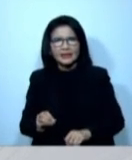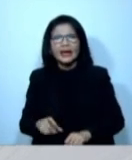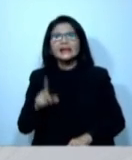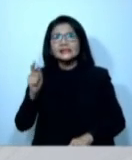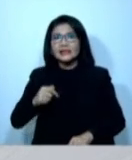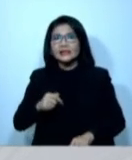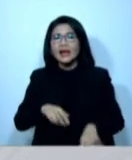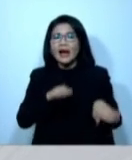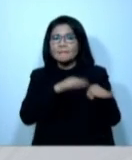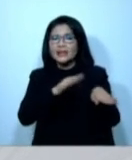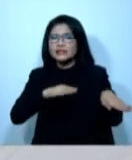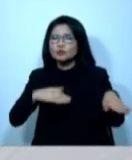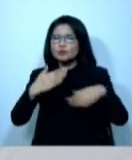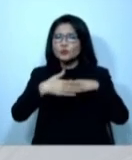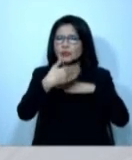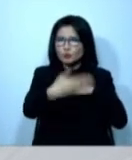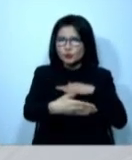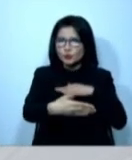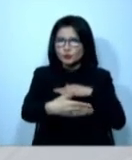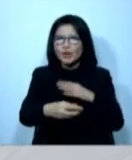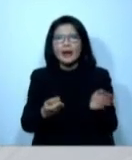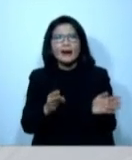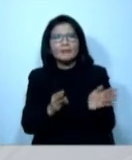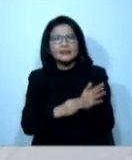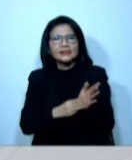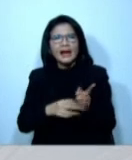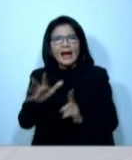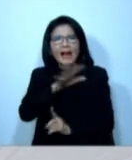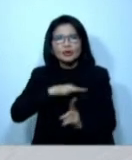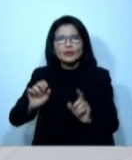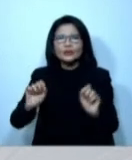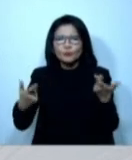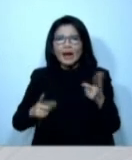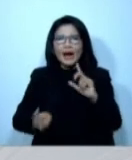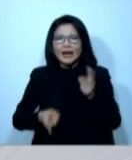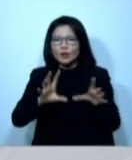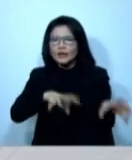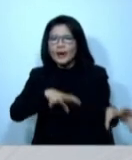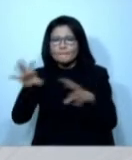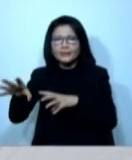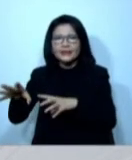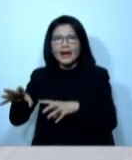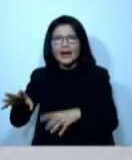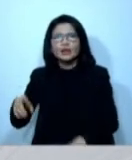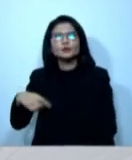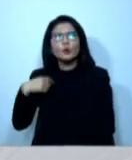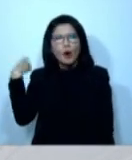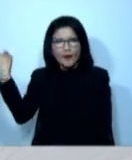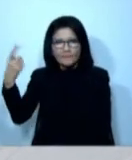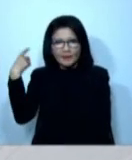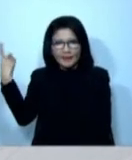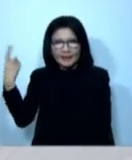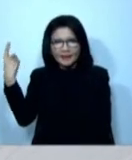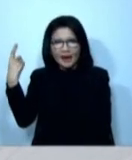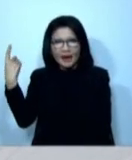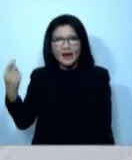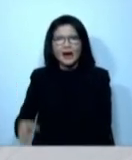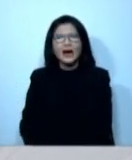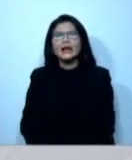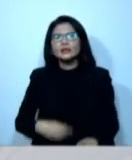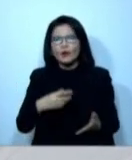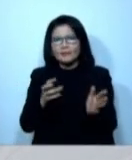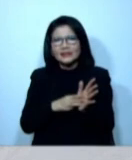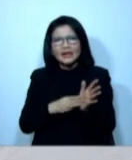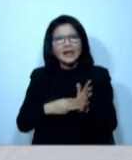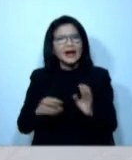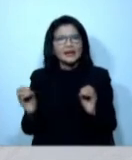sini yang kedua soal lingkungan hidup kalau yang pindah itu pemerintah bisnis keluarga masih tetap di sini masih tetap ada masalah karena